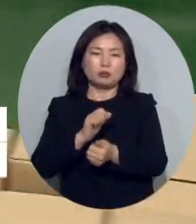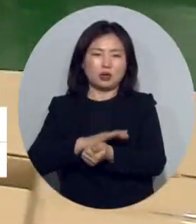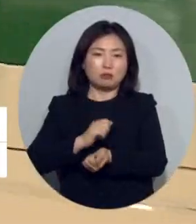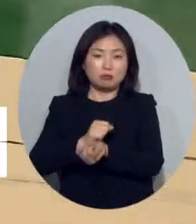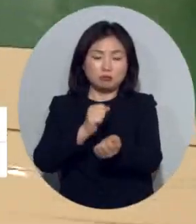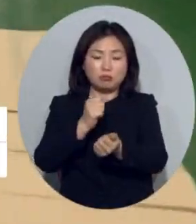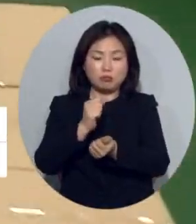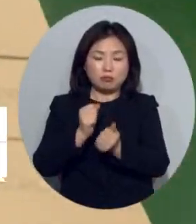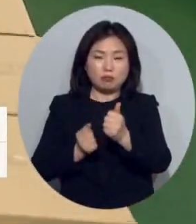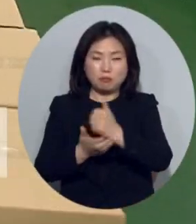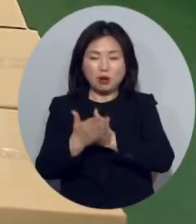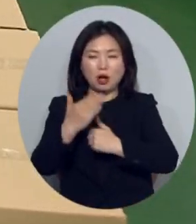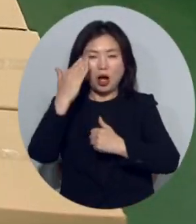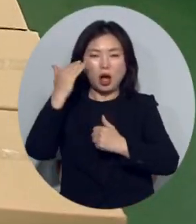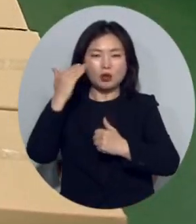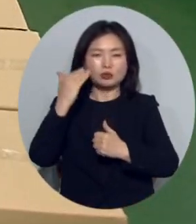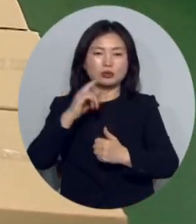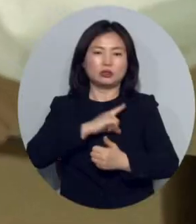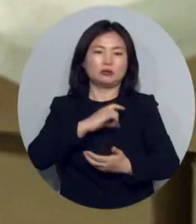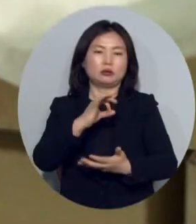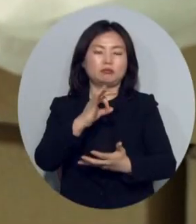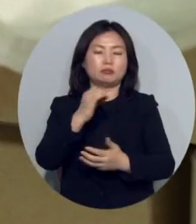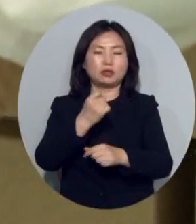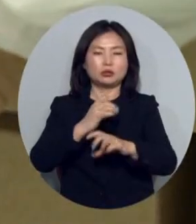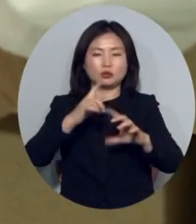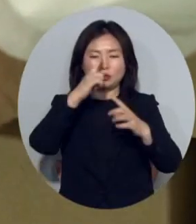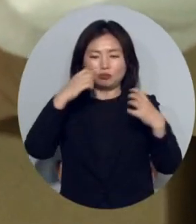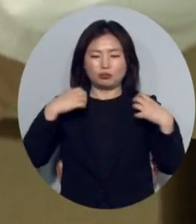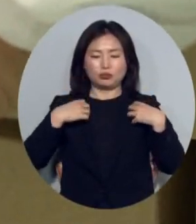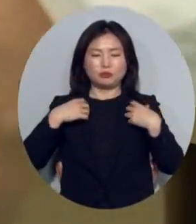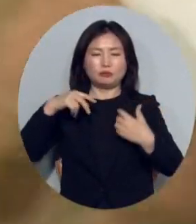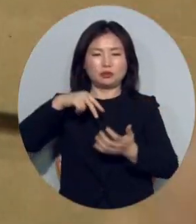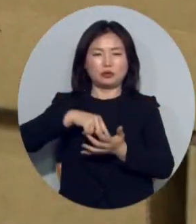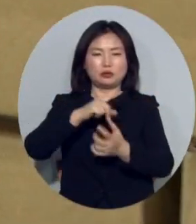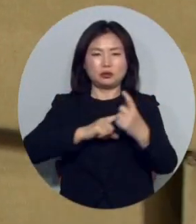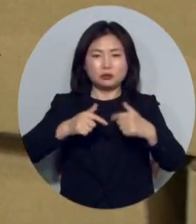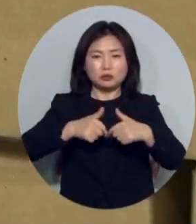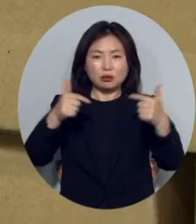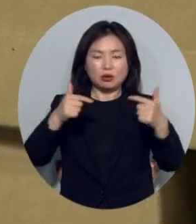있는 국가 브랜드 마케팅을 정부 차원에서 강화해